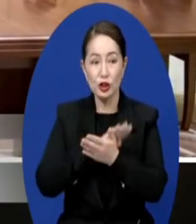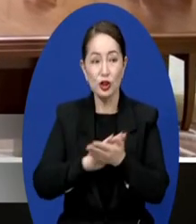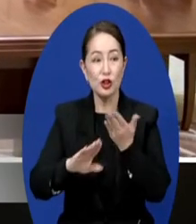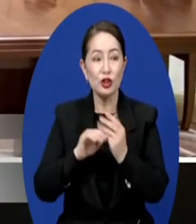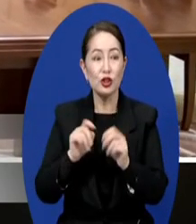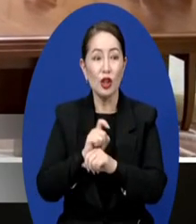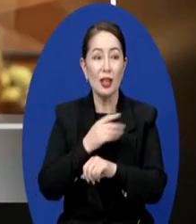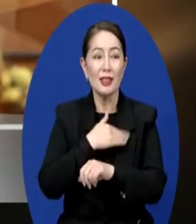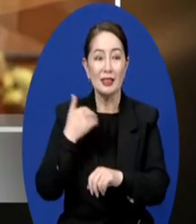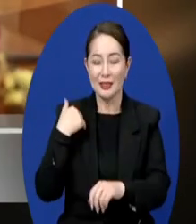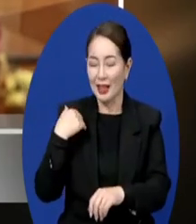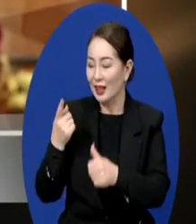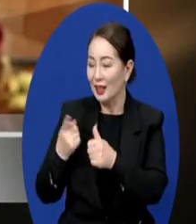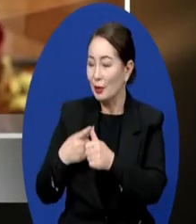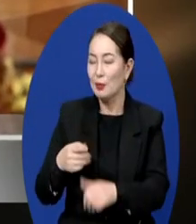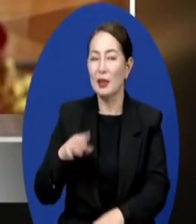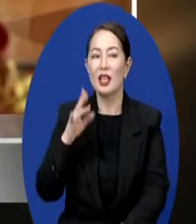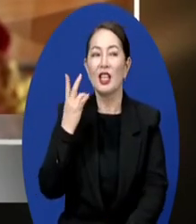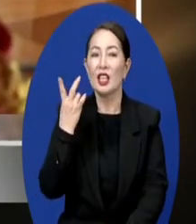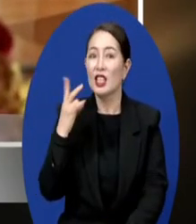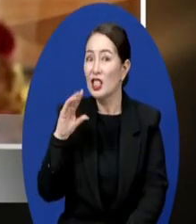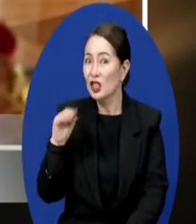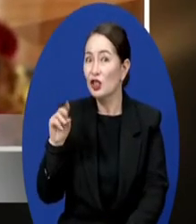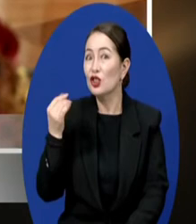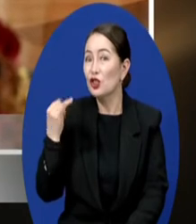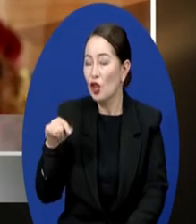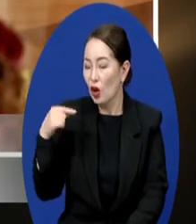Дэд дараага нэн жижо Монголын талаас